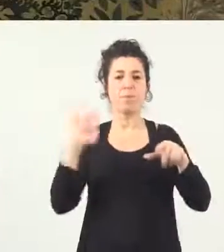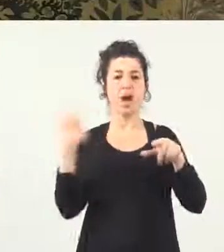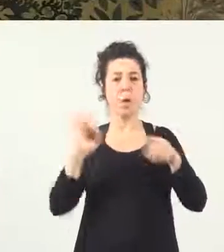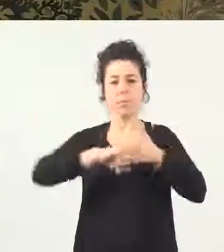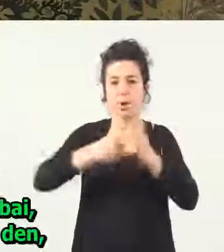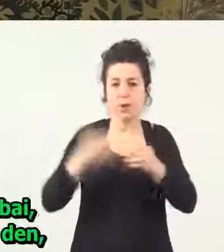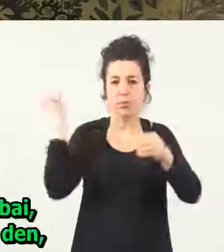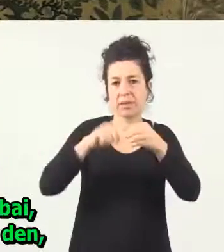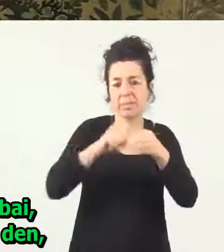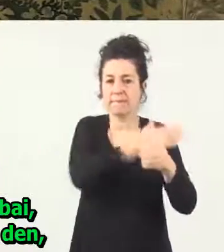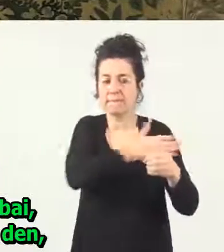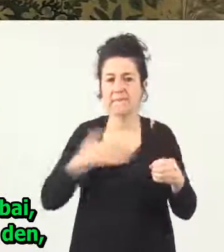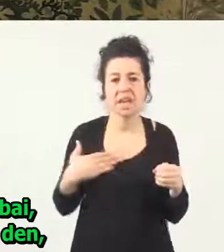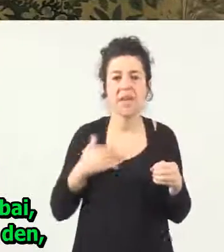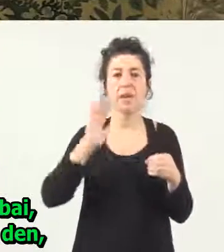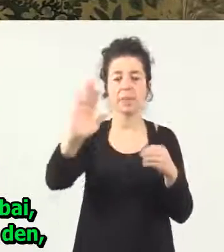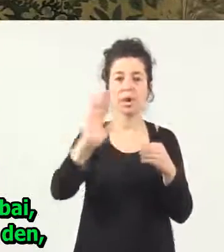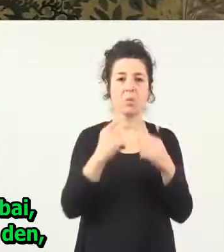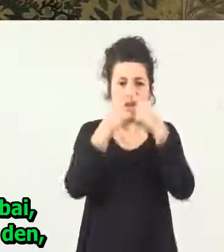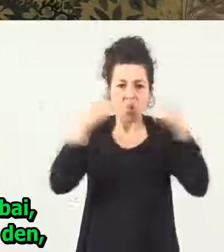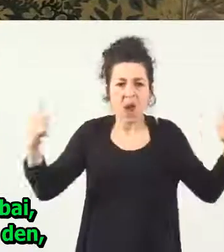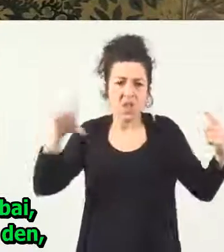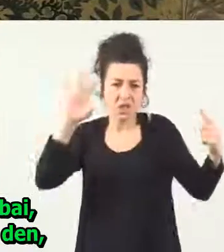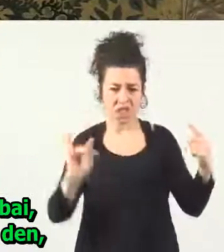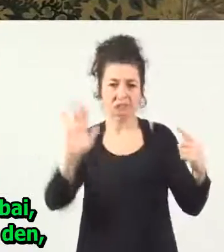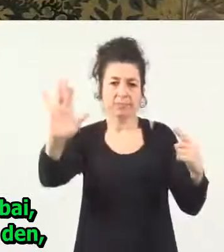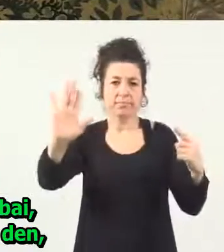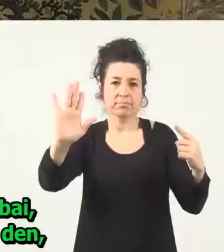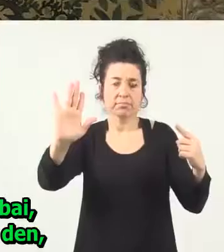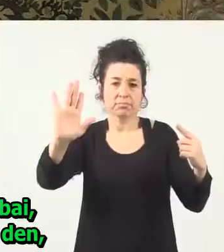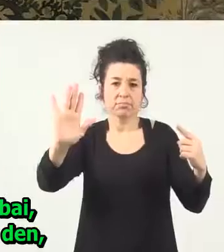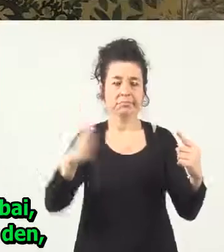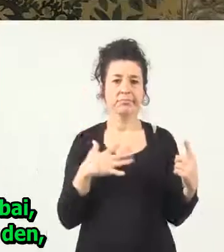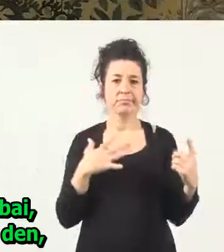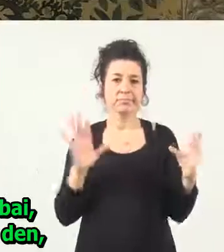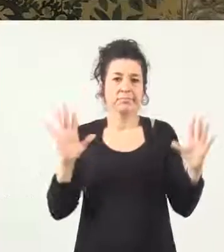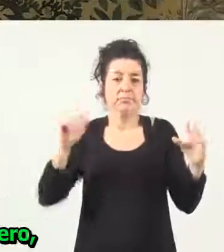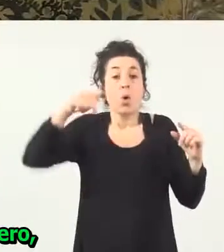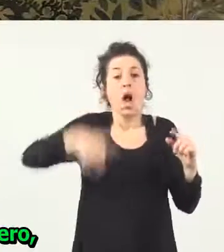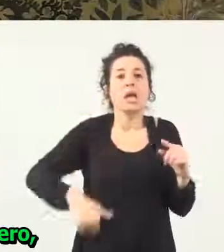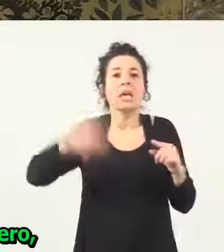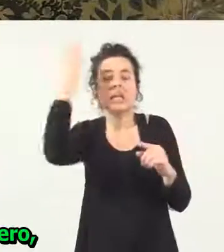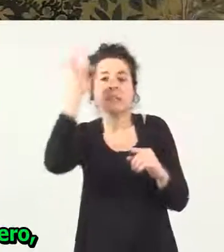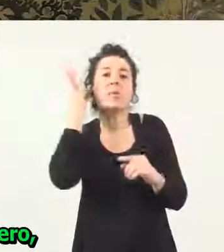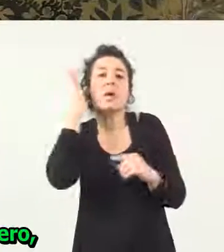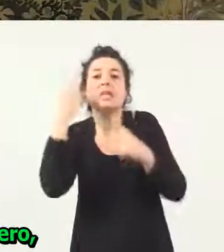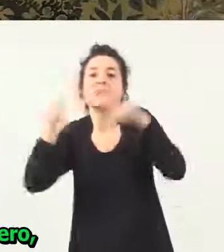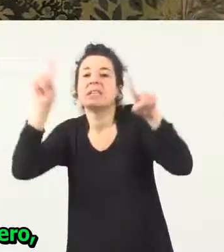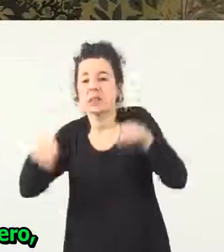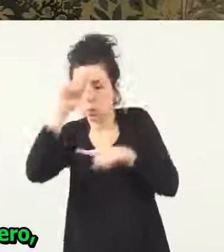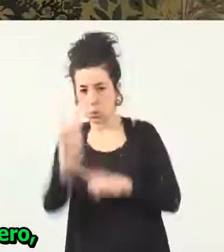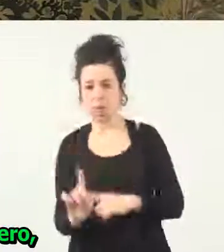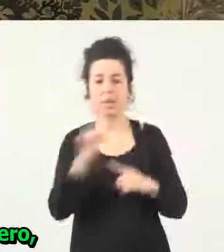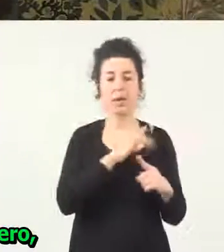inkluso urte batean, baina ez daude prest hartzeko, edo bai, ez dakite Arabako asanbladaren kasuan den hori, baina dinot sartzeko lehen bezala,